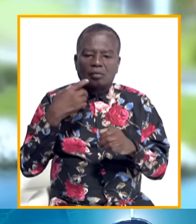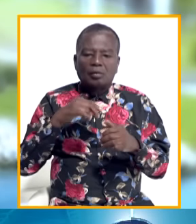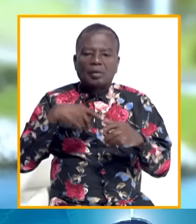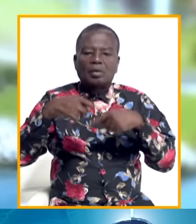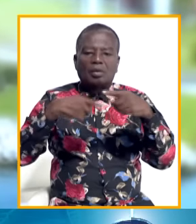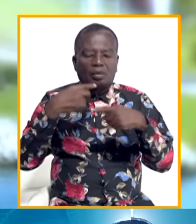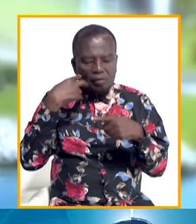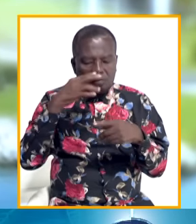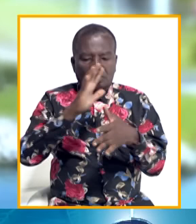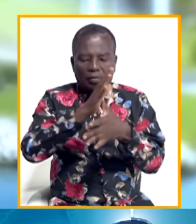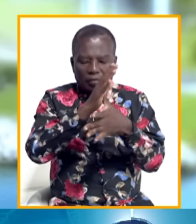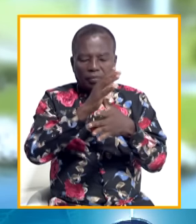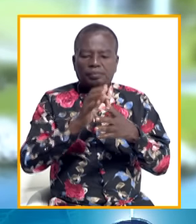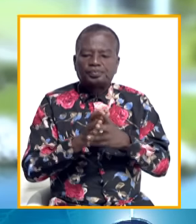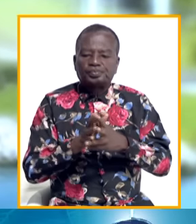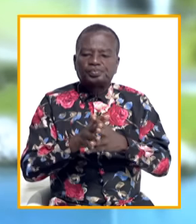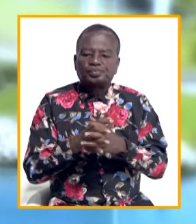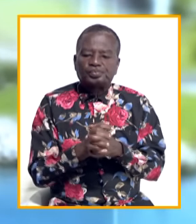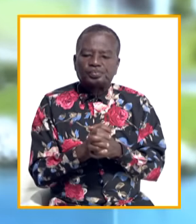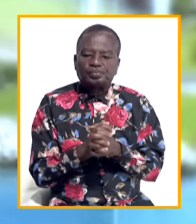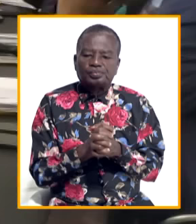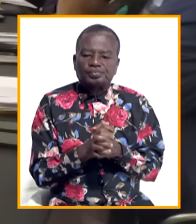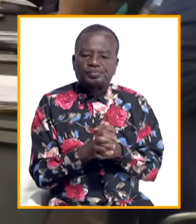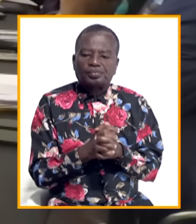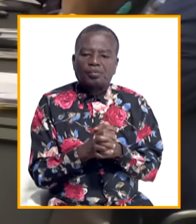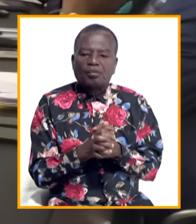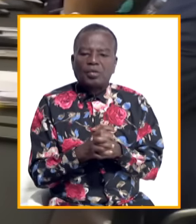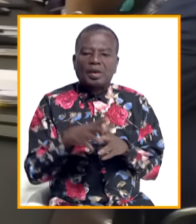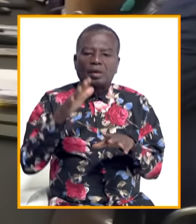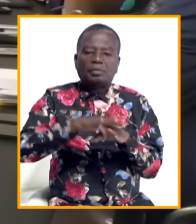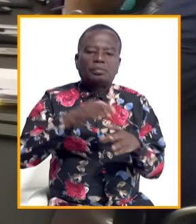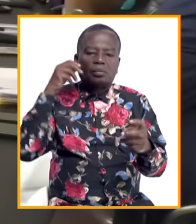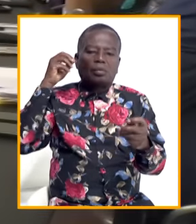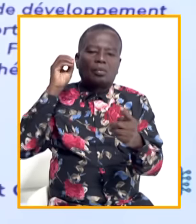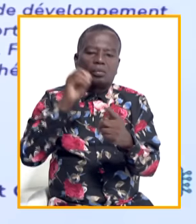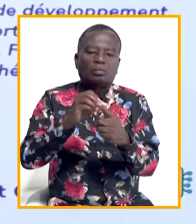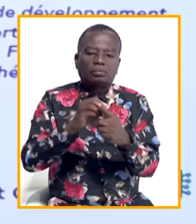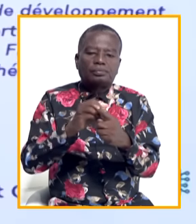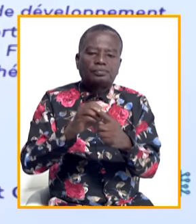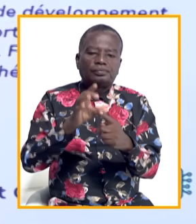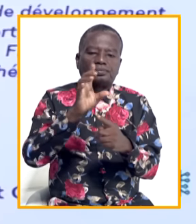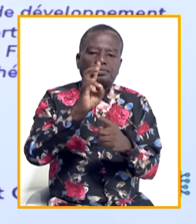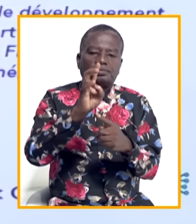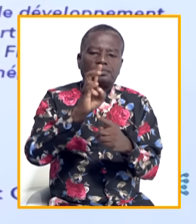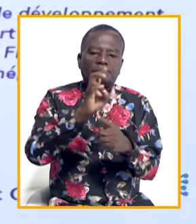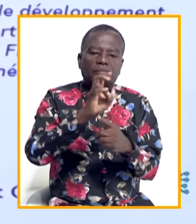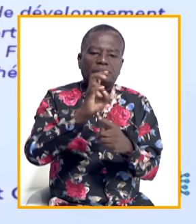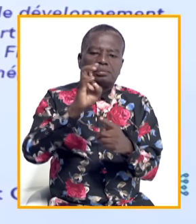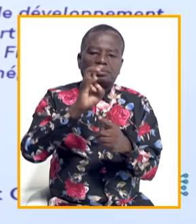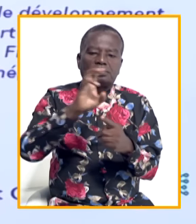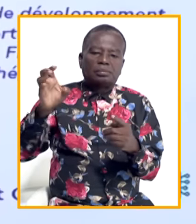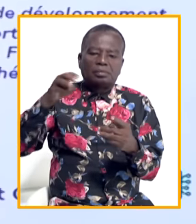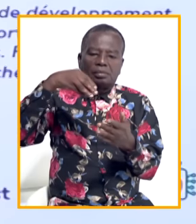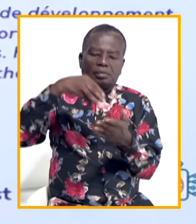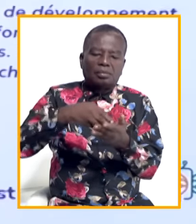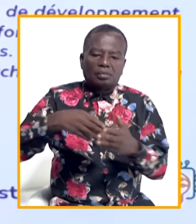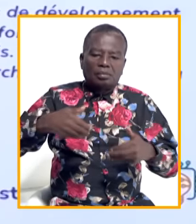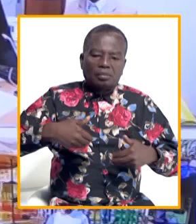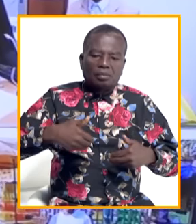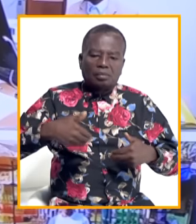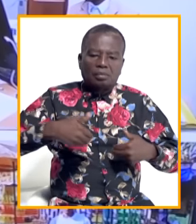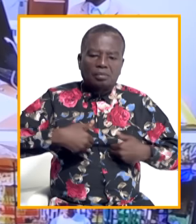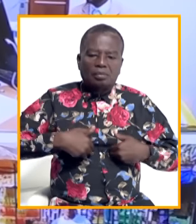plateau avec Olivier Kra et Jean-Marc Diagi. Sur un objectif, de 700 000 jeunes à impacter, ce sont finalement plus